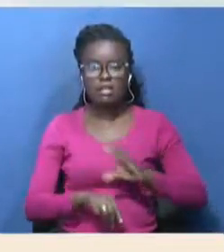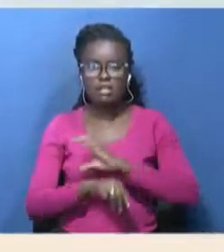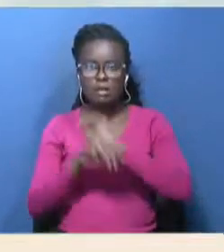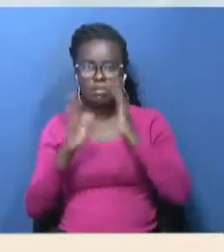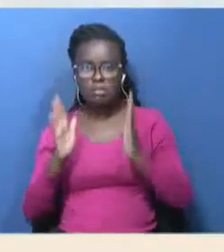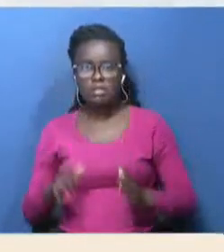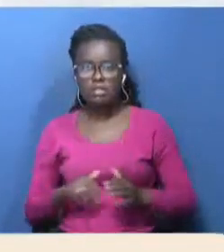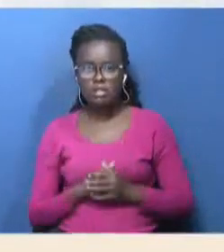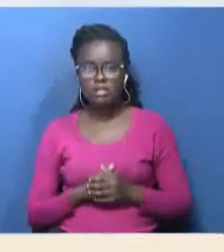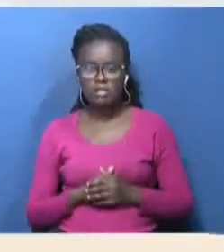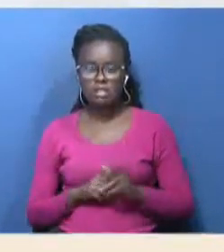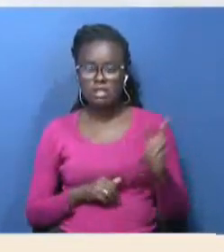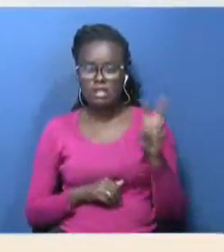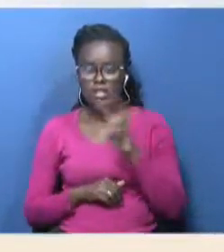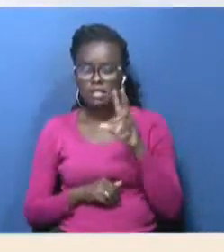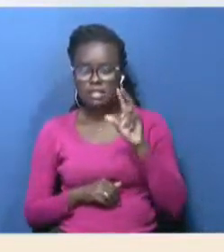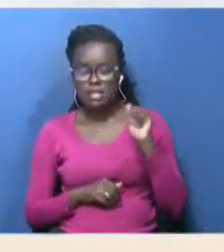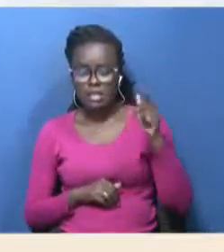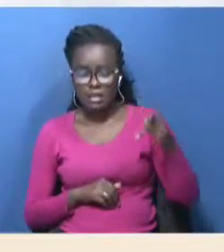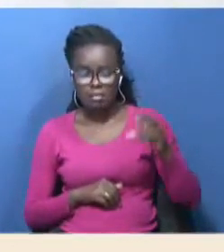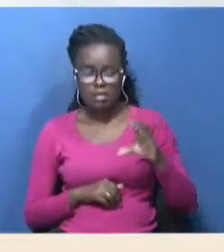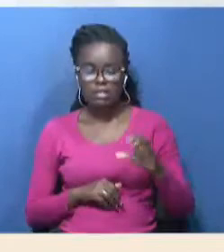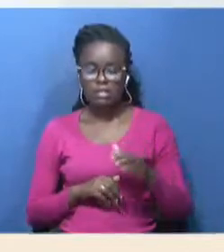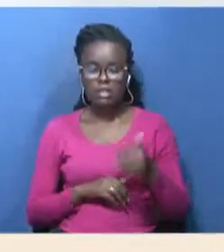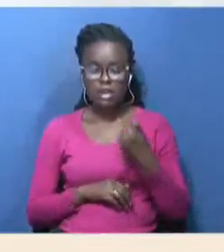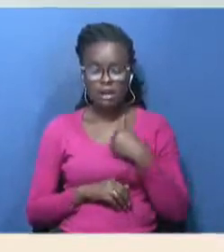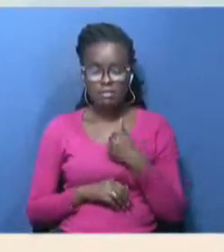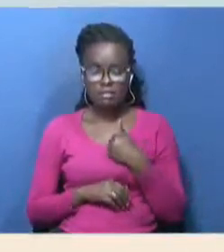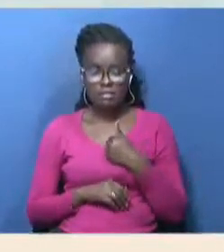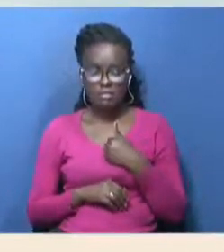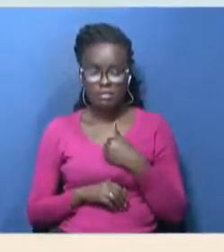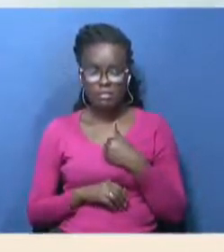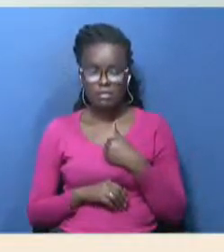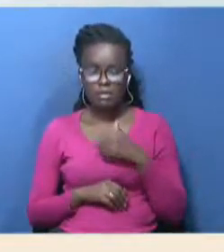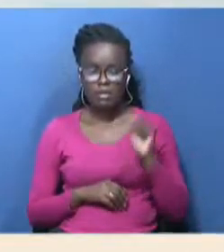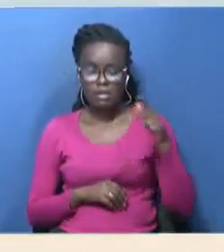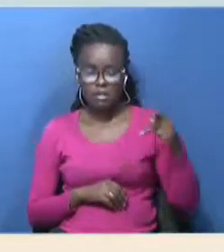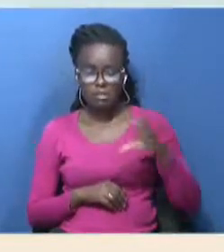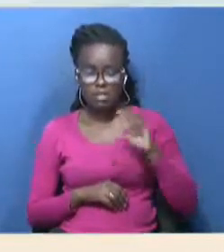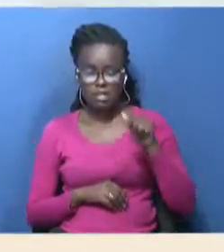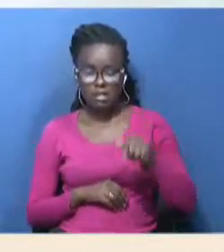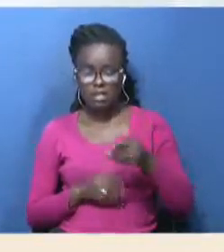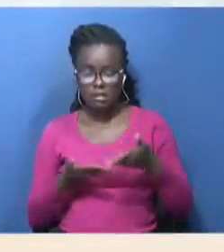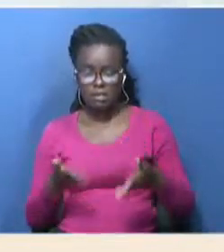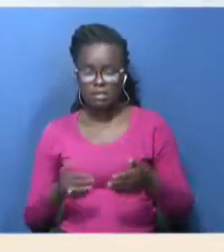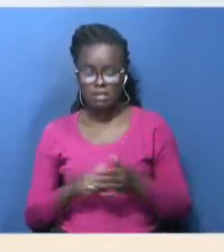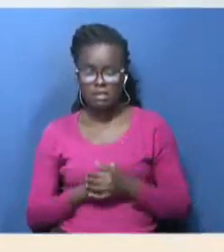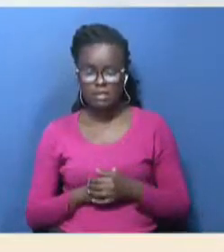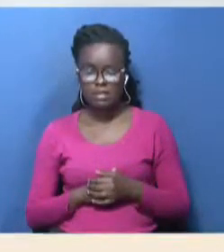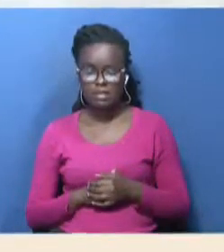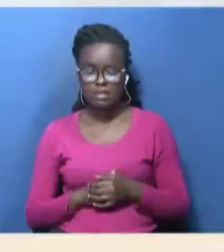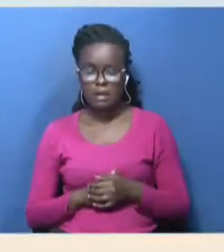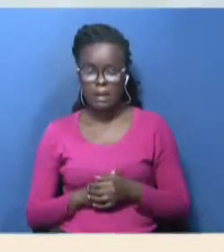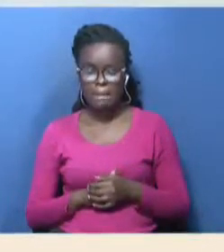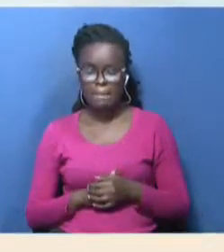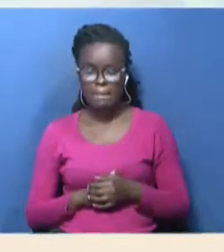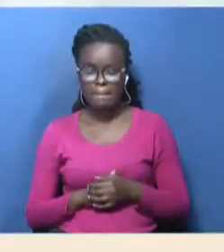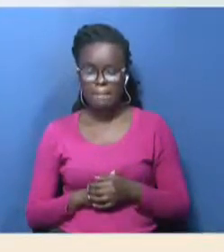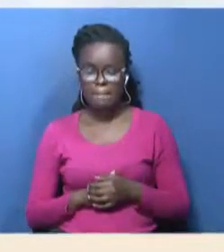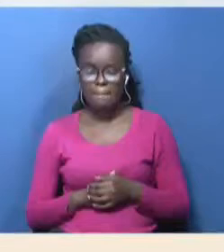siku tumeona APC mmetoa, na APC tumeona hapa leo. Msiambie huko AIG ama